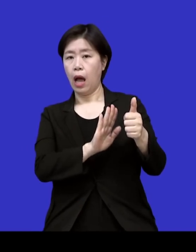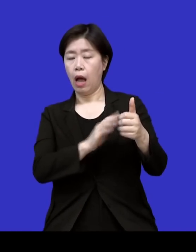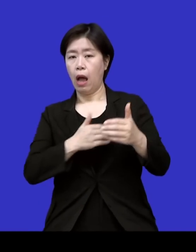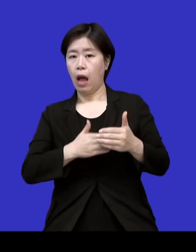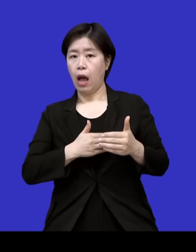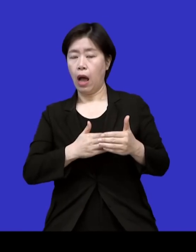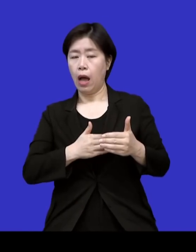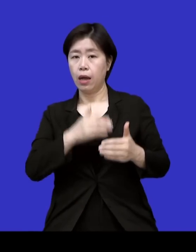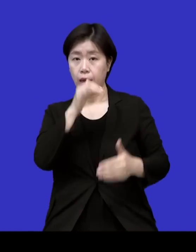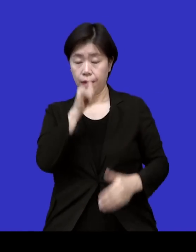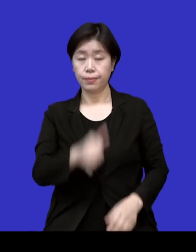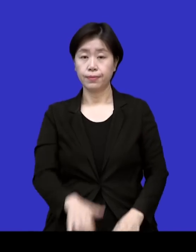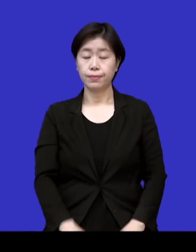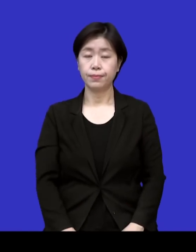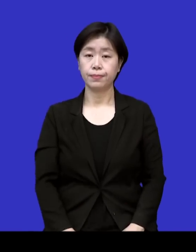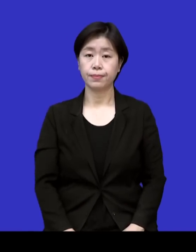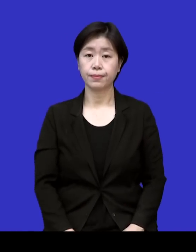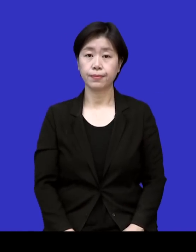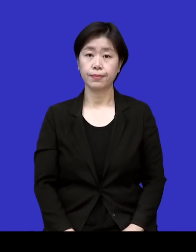두근두근 뛰고